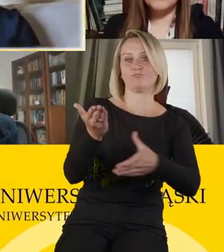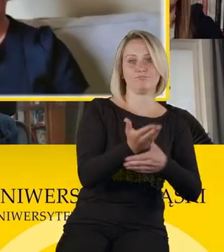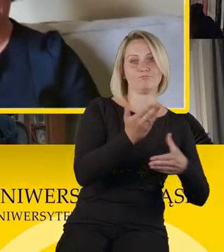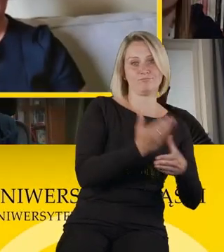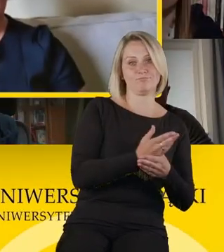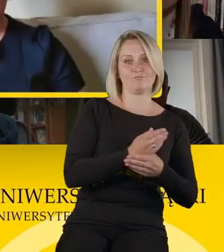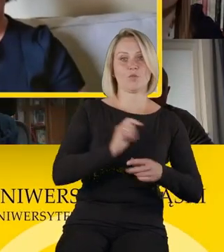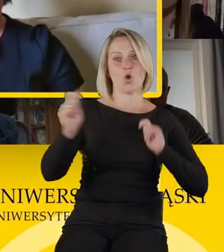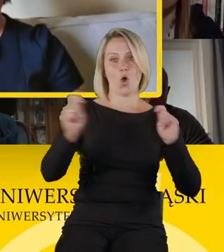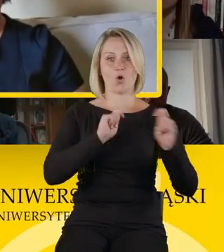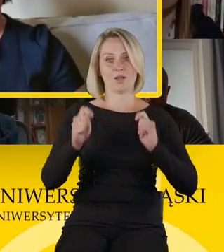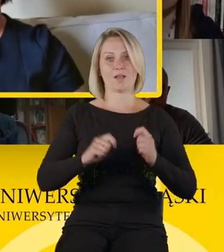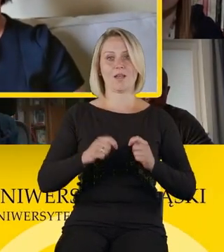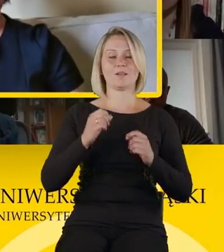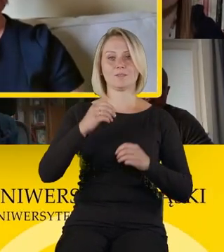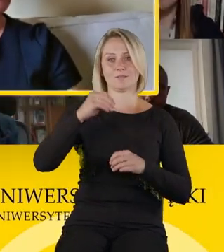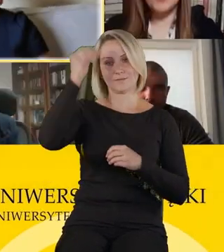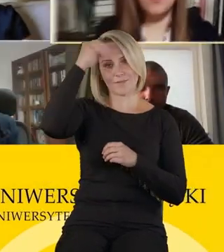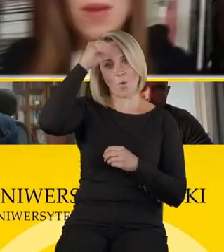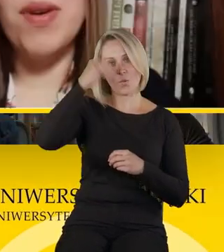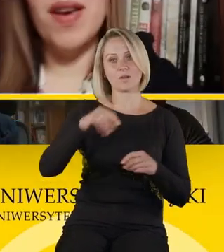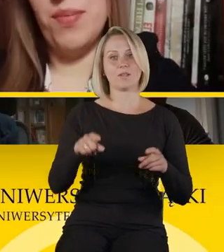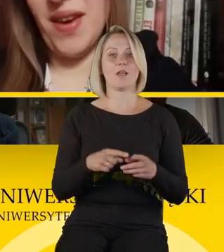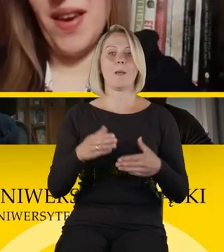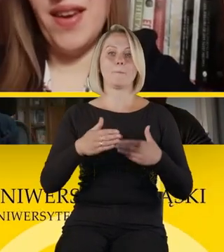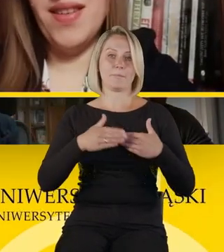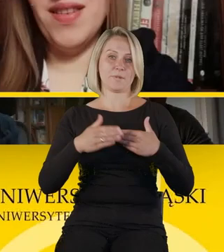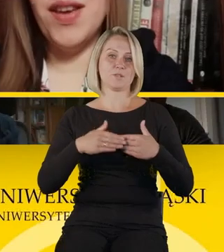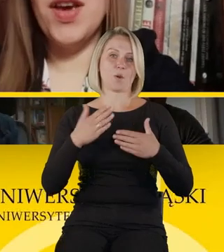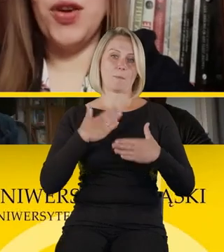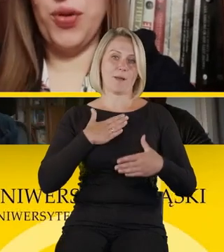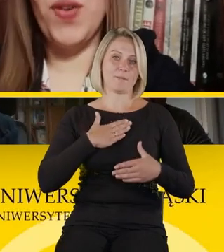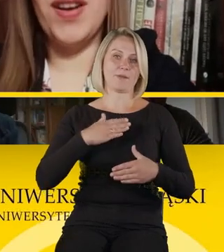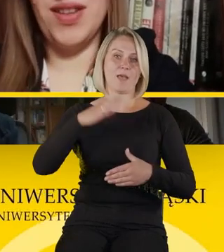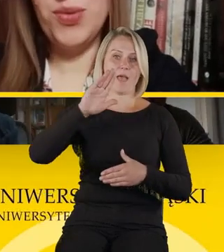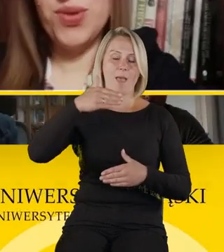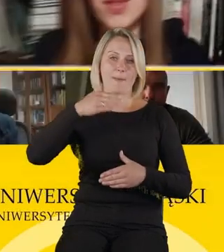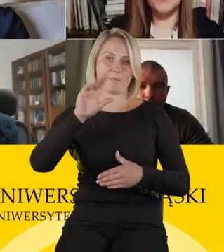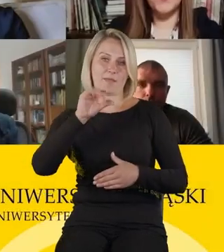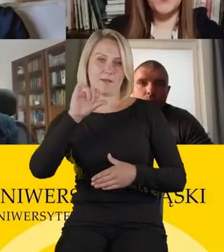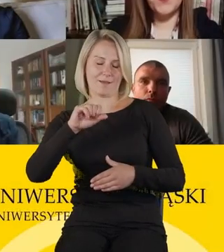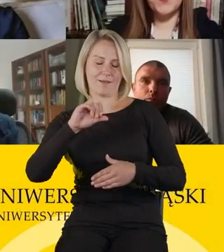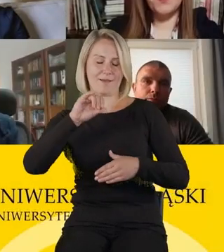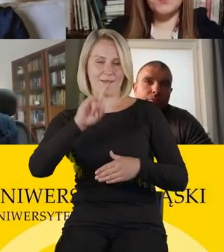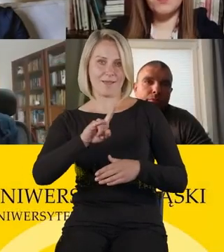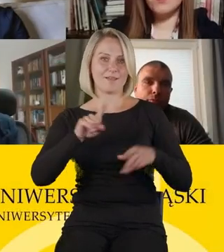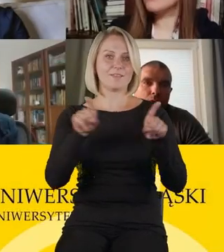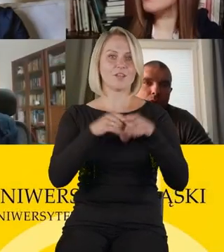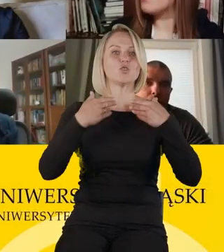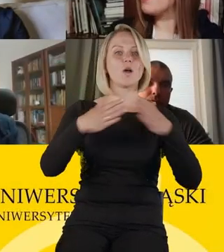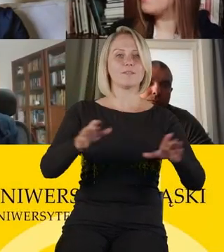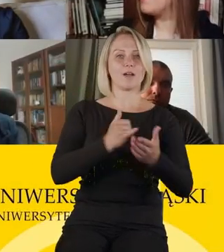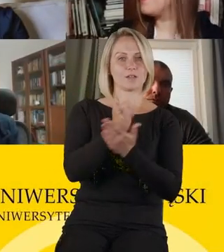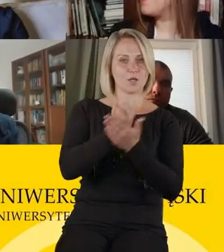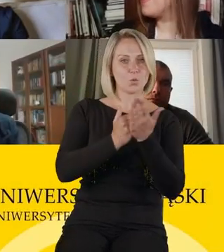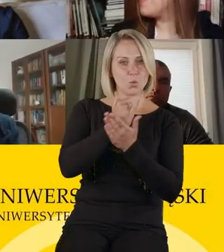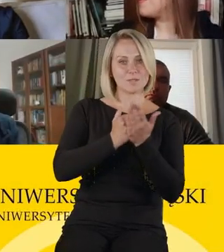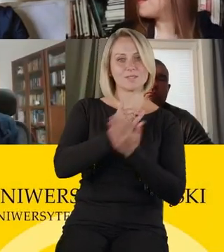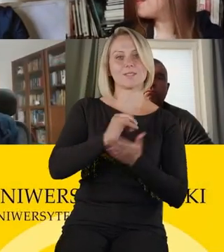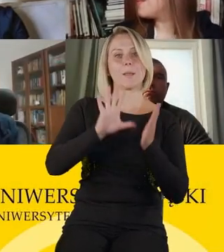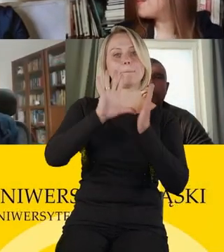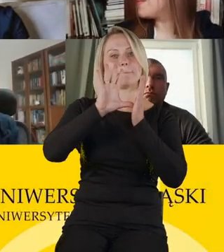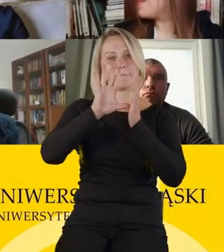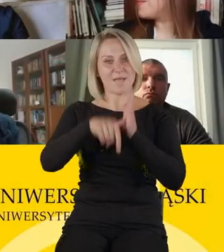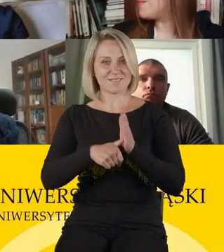Oświaty. Obok Akademii Dyplomacji mamy MBA i otwarte kursy. Tworzymy uniwersyteckie miasteczko naukowe